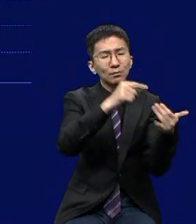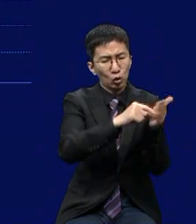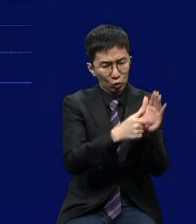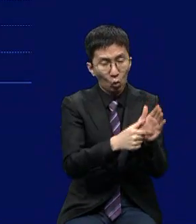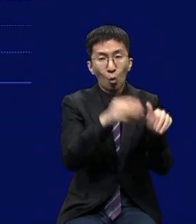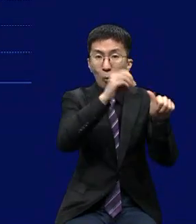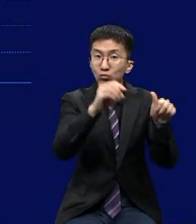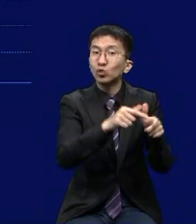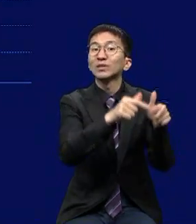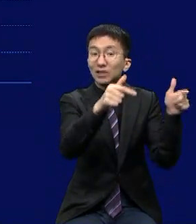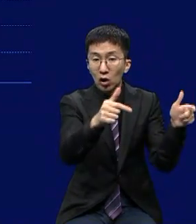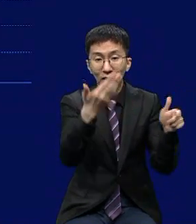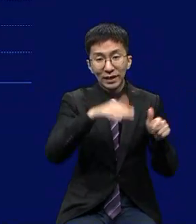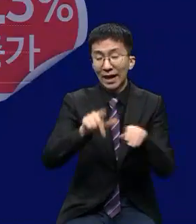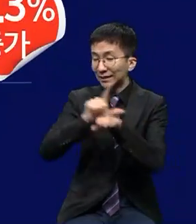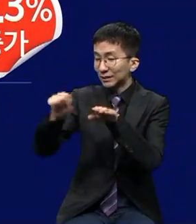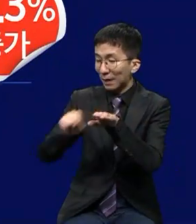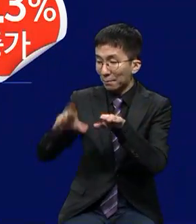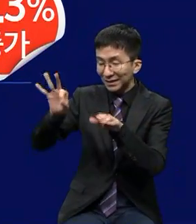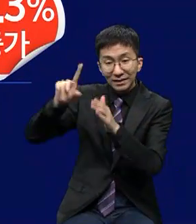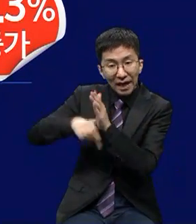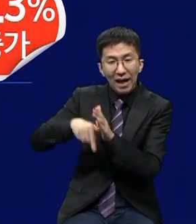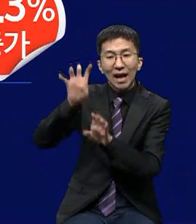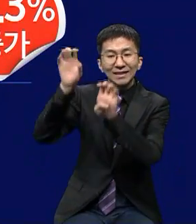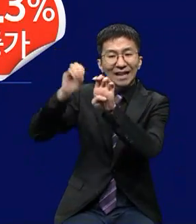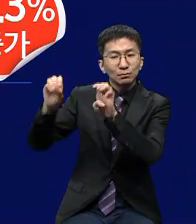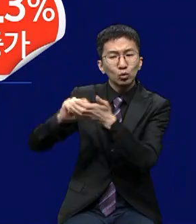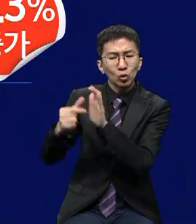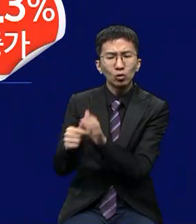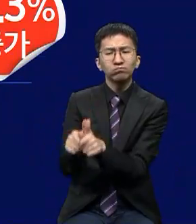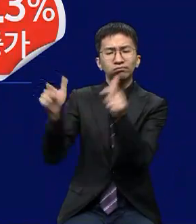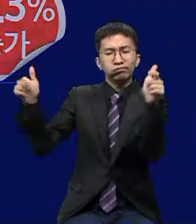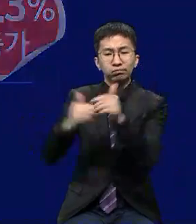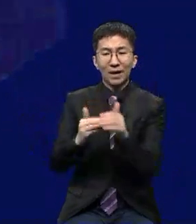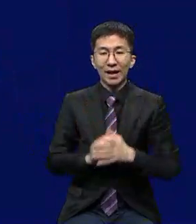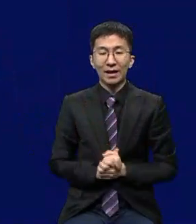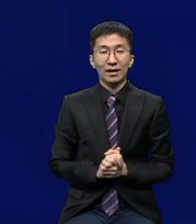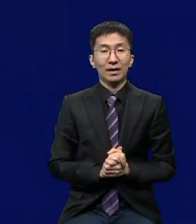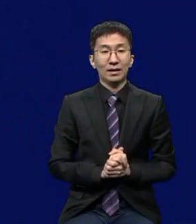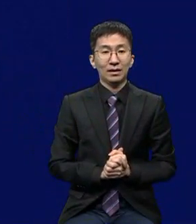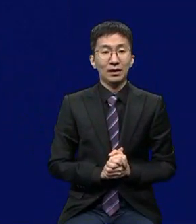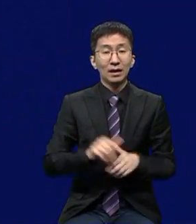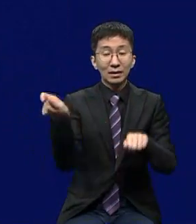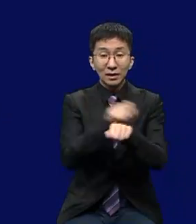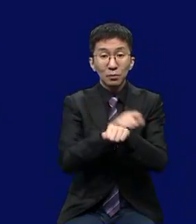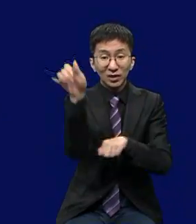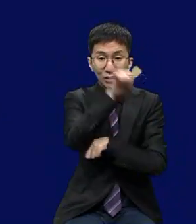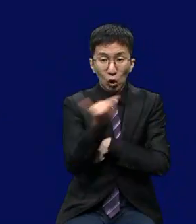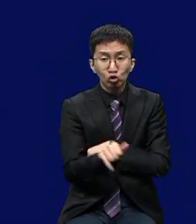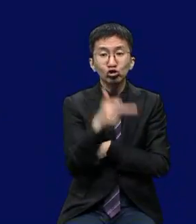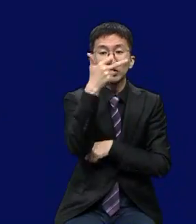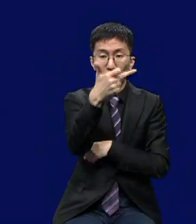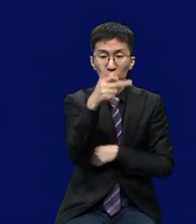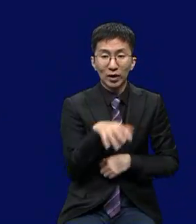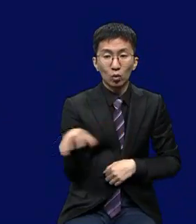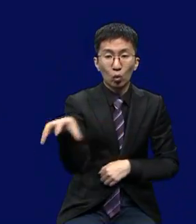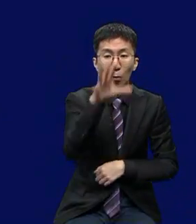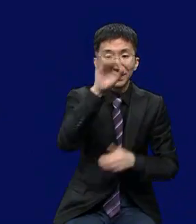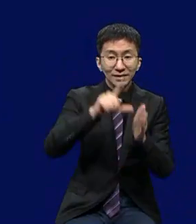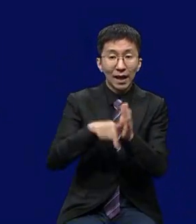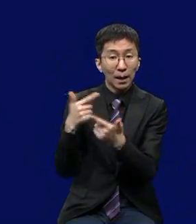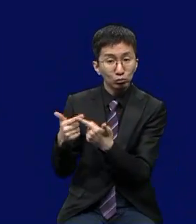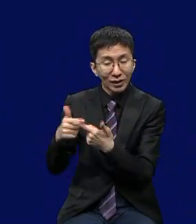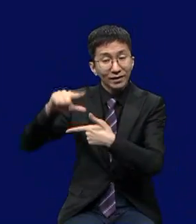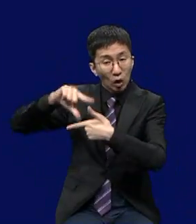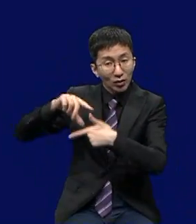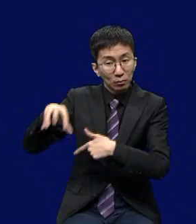늘었는데 비수도권은 40% 넘게 증가했습니다. 특히 전국 17개 시도 중 부산,